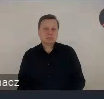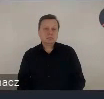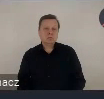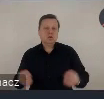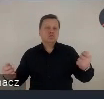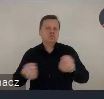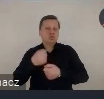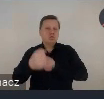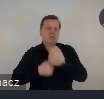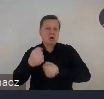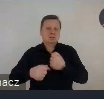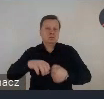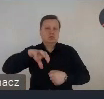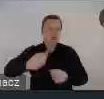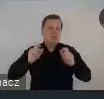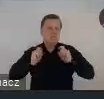wzmacnianie współpracy